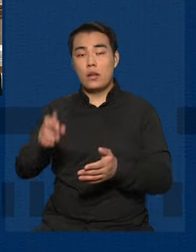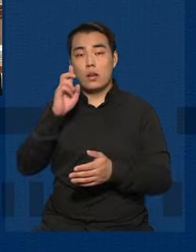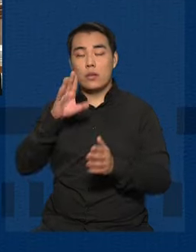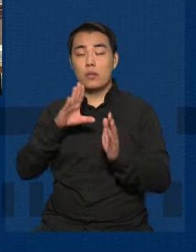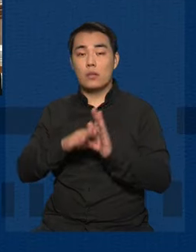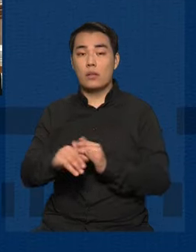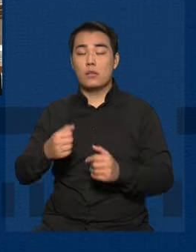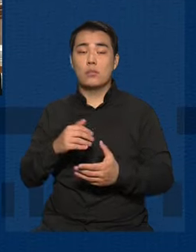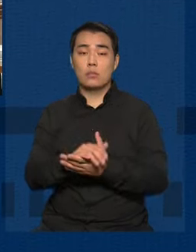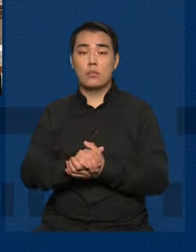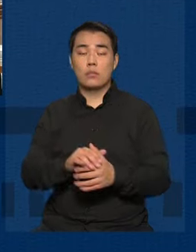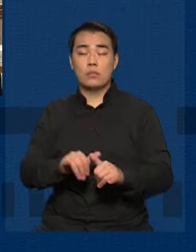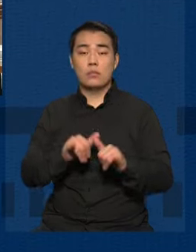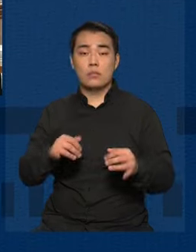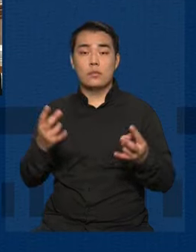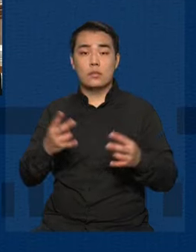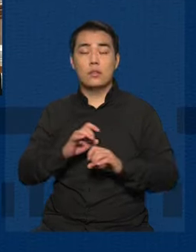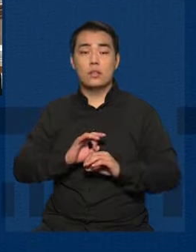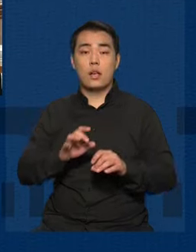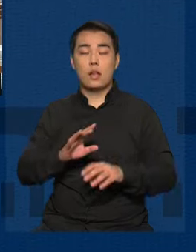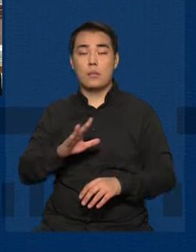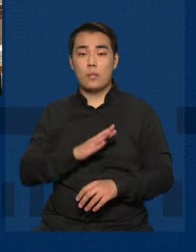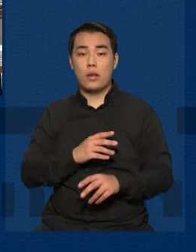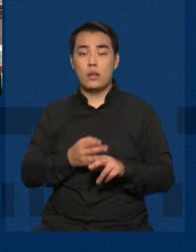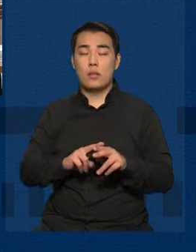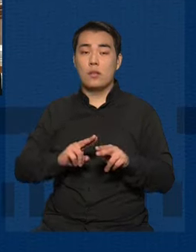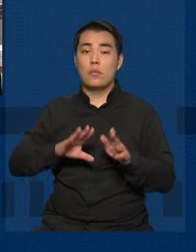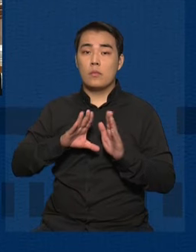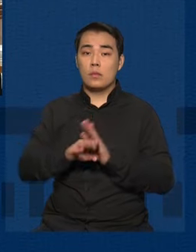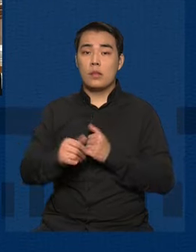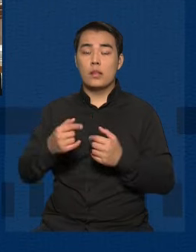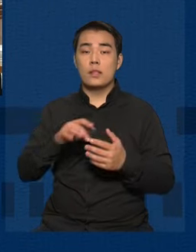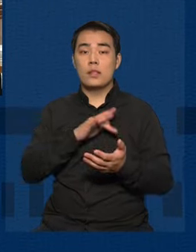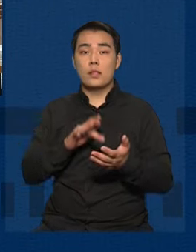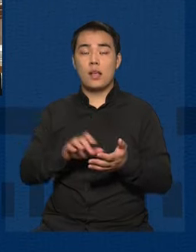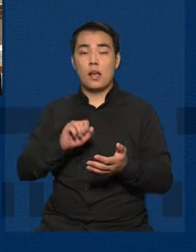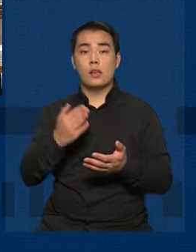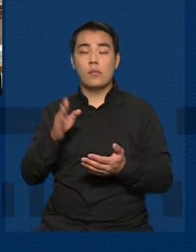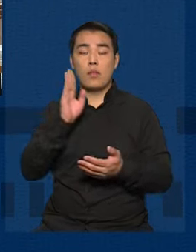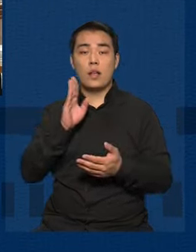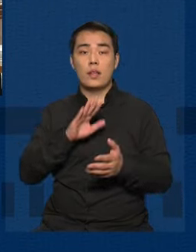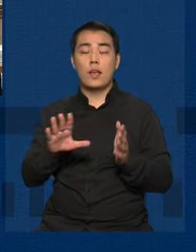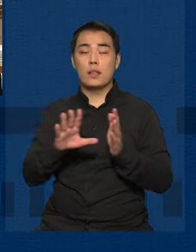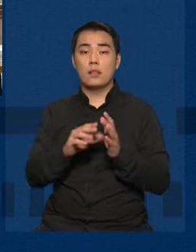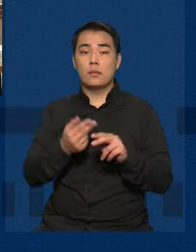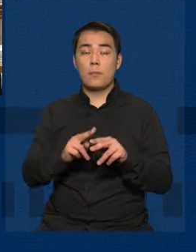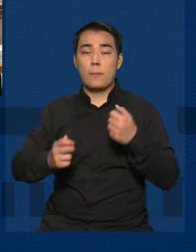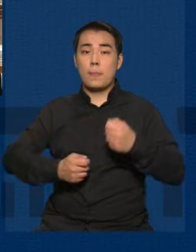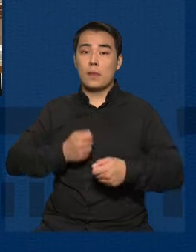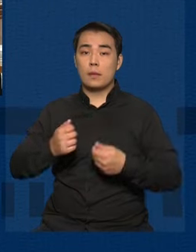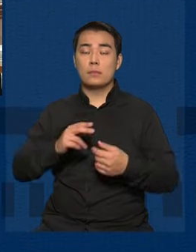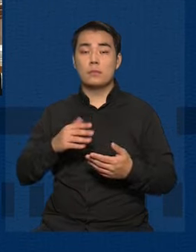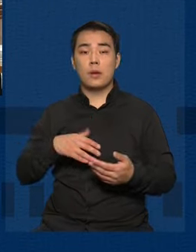арасындағы ықпалдастықты күшейту қажет екендігін атап өтті. Соның ішінде Орталық Азиядағы су энергетика ресурстарын тиімді